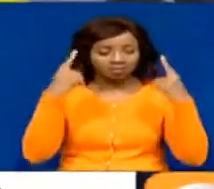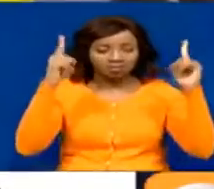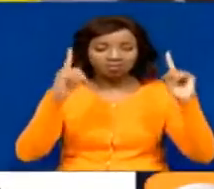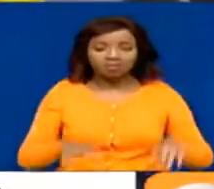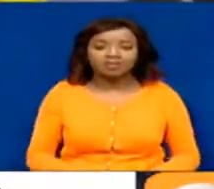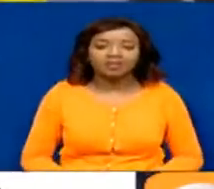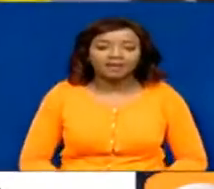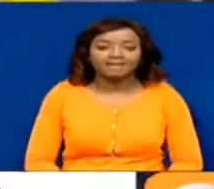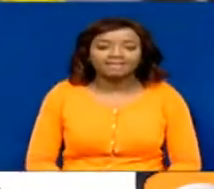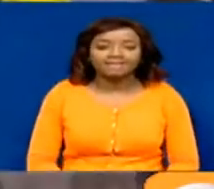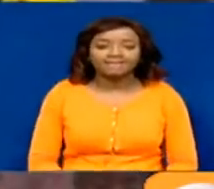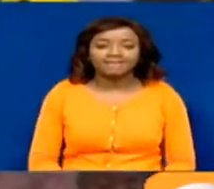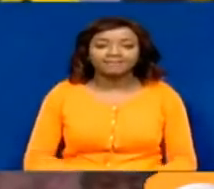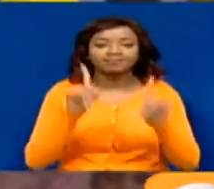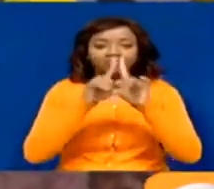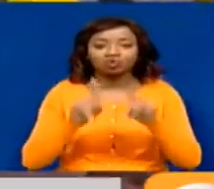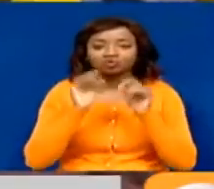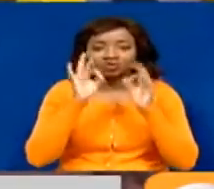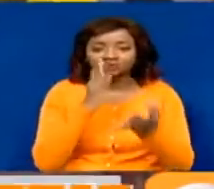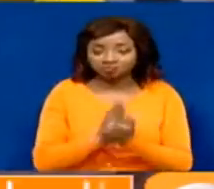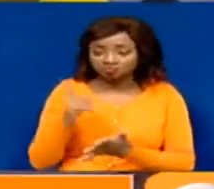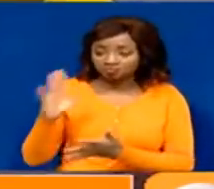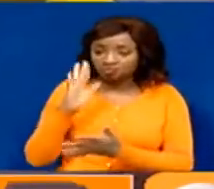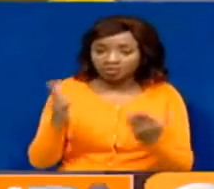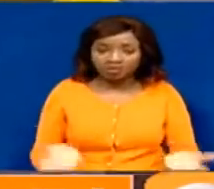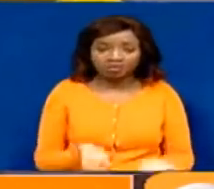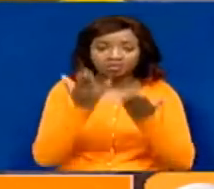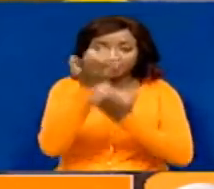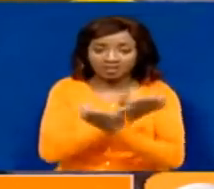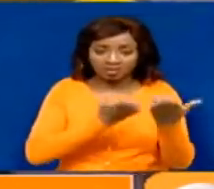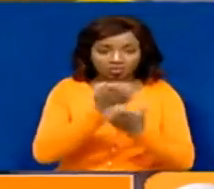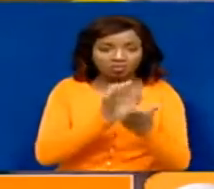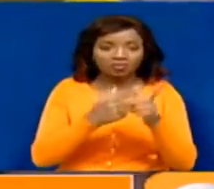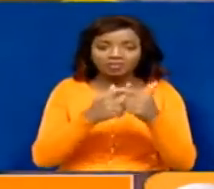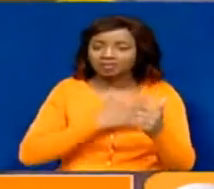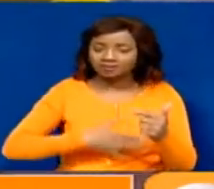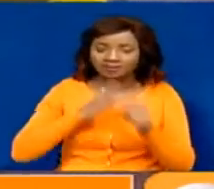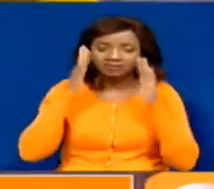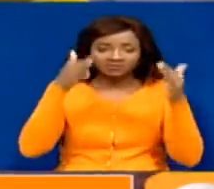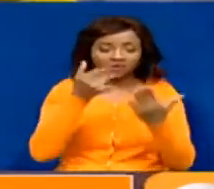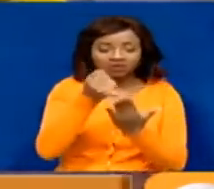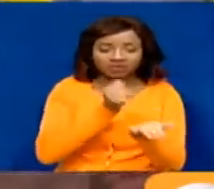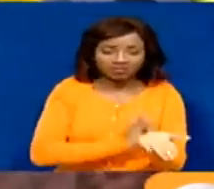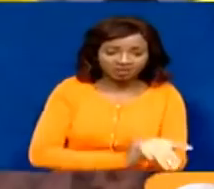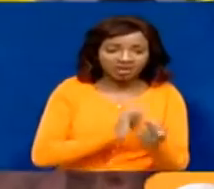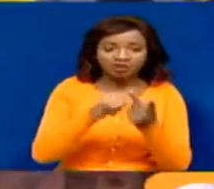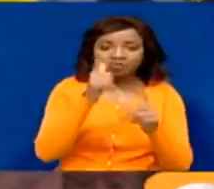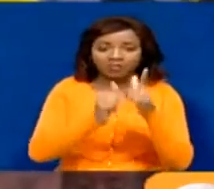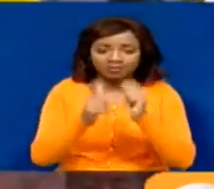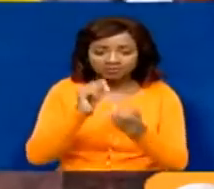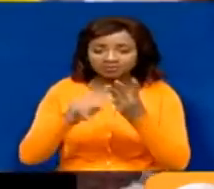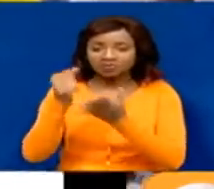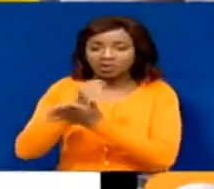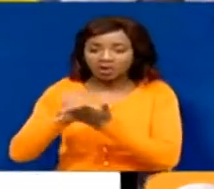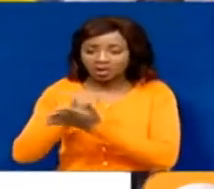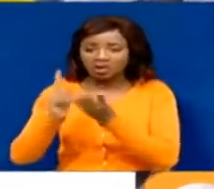wetu. Hata kama utaboresha uchumi uanzie na avocado uende kwa maziwa,